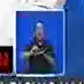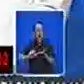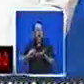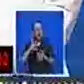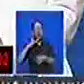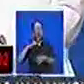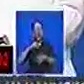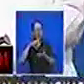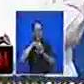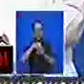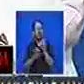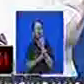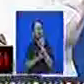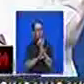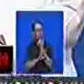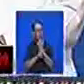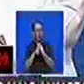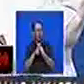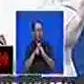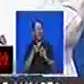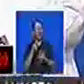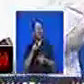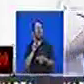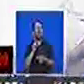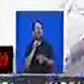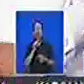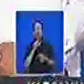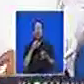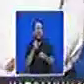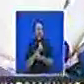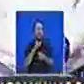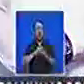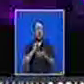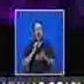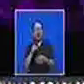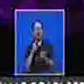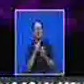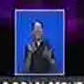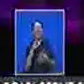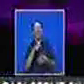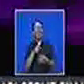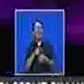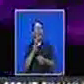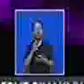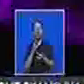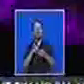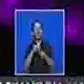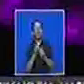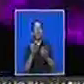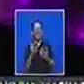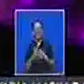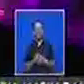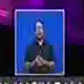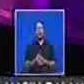untuk mendorong dari sisi partisipasi masyarakat. Baik, waktunya habis. Kembali pada paslon nomor urut